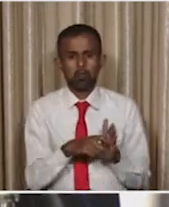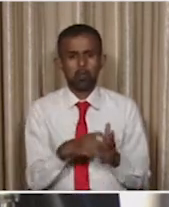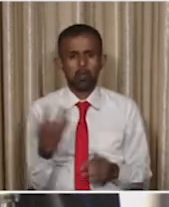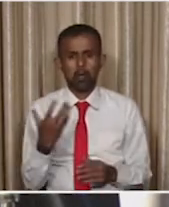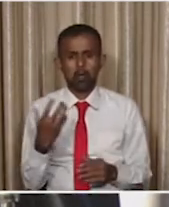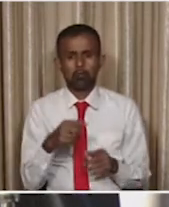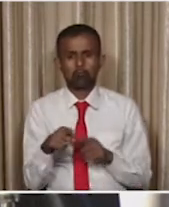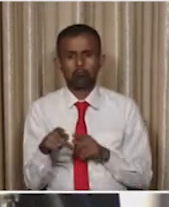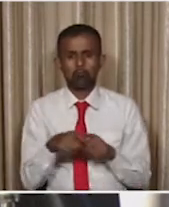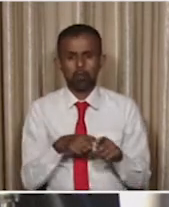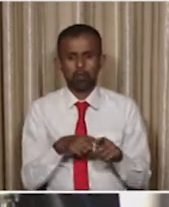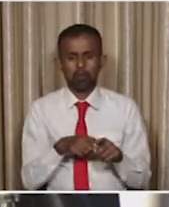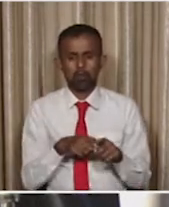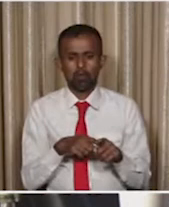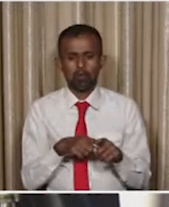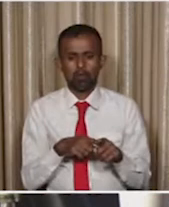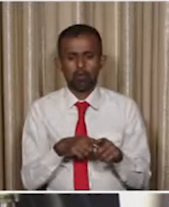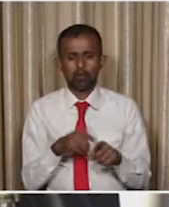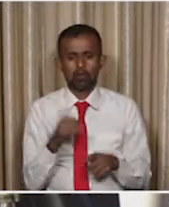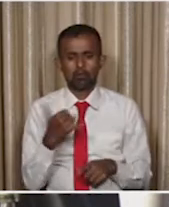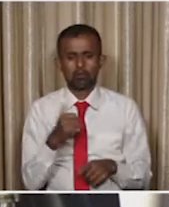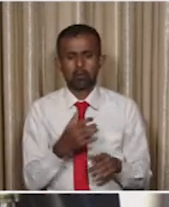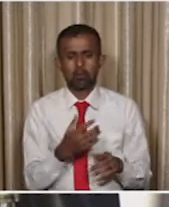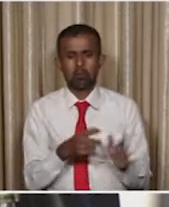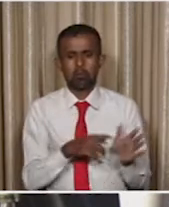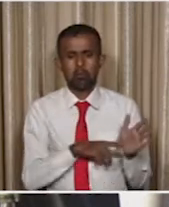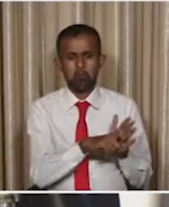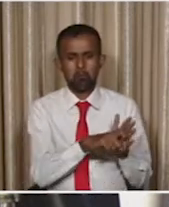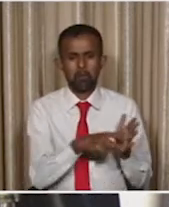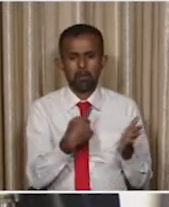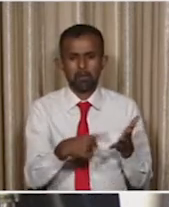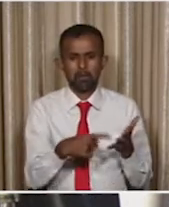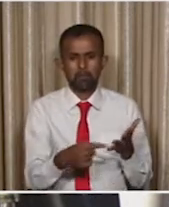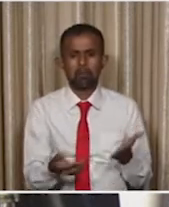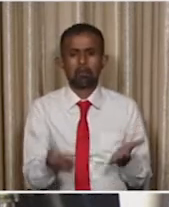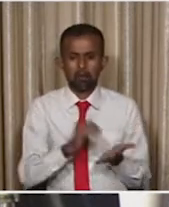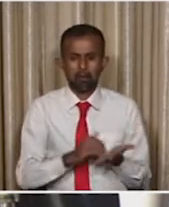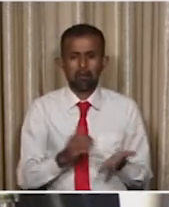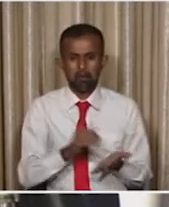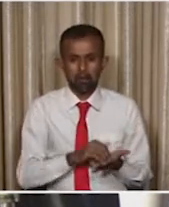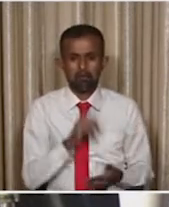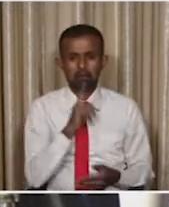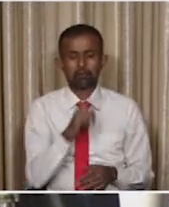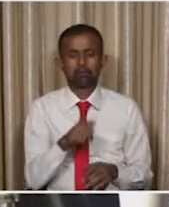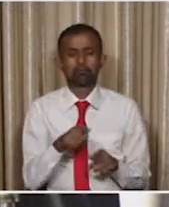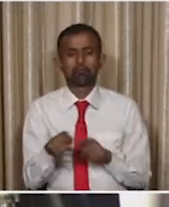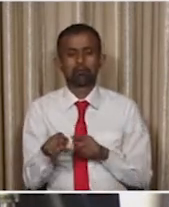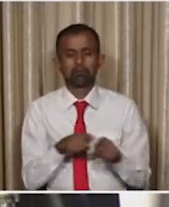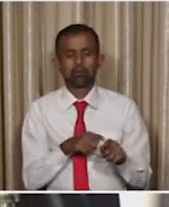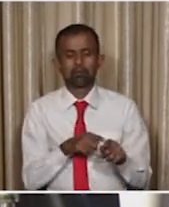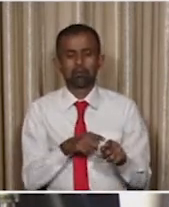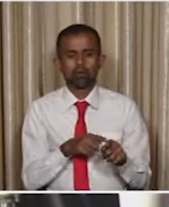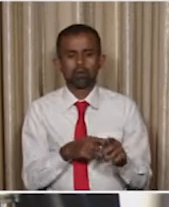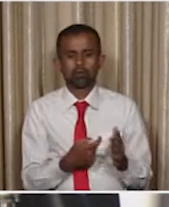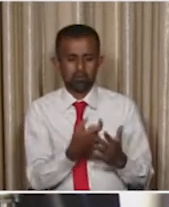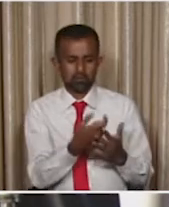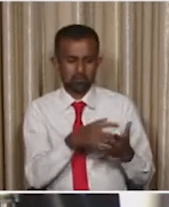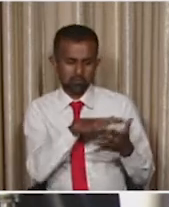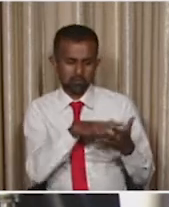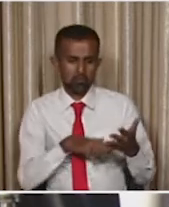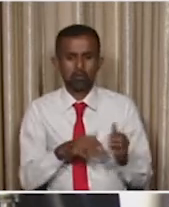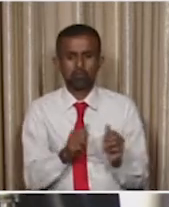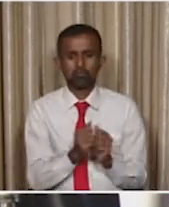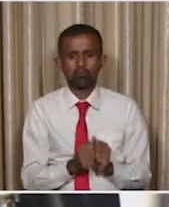மதம் என்கின்ற நிலைப்பாட்டையும் பேணிப் பாதுகாப்பதான நிலைப்பாட்டோடுதான் இந்த தேர்தல் விஞ்ஞாபனங்கள் வெளியிடப்பட்டிருக்கிறது ஆகவே அதன் காரணமாக நாங்கள் இந்த